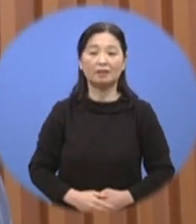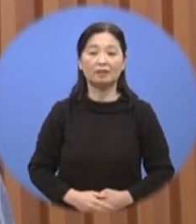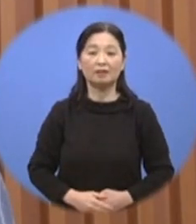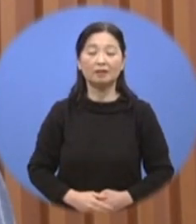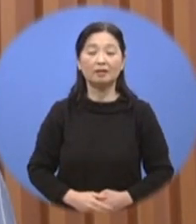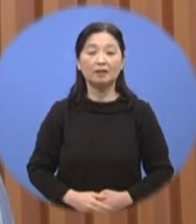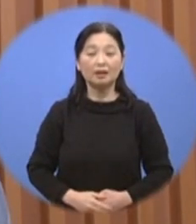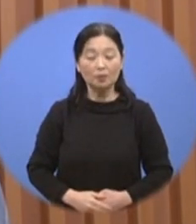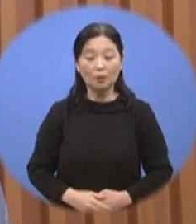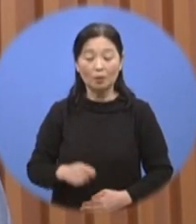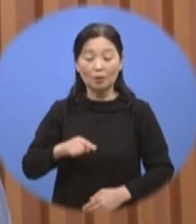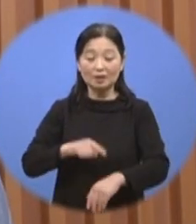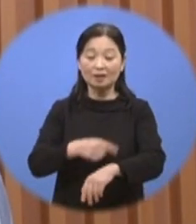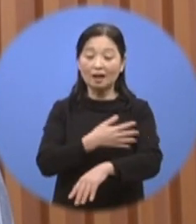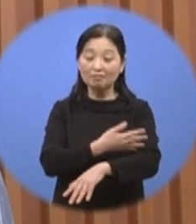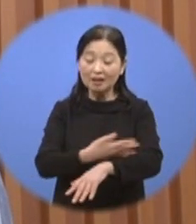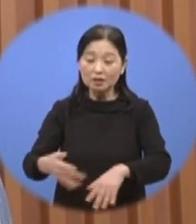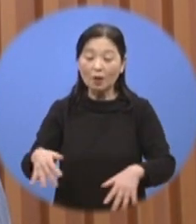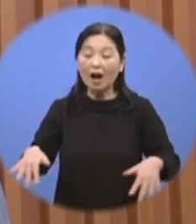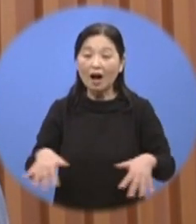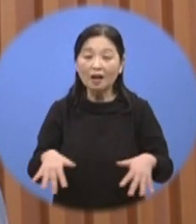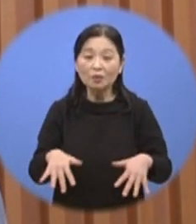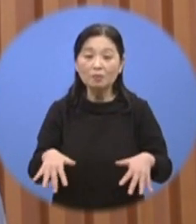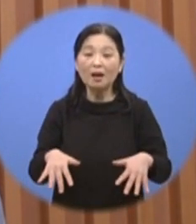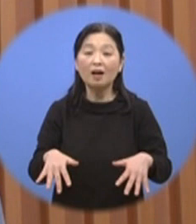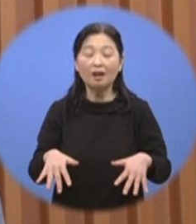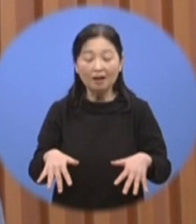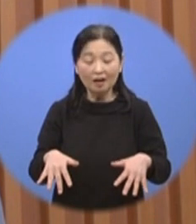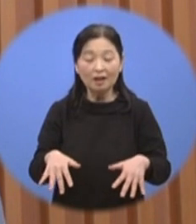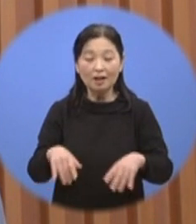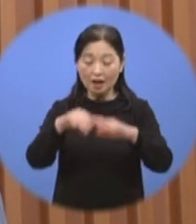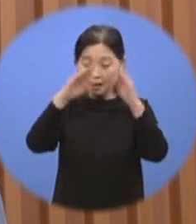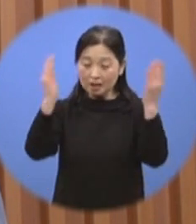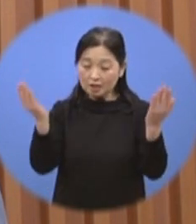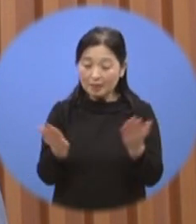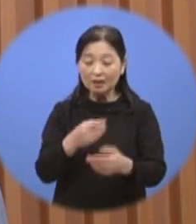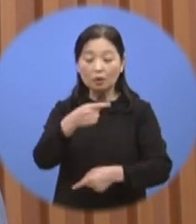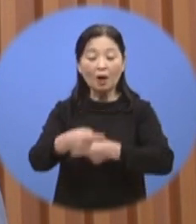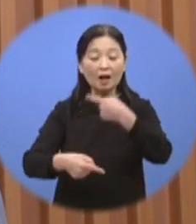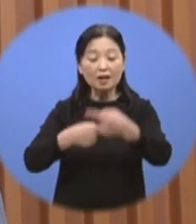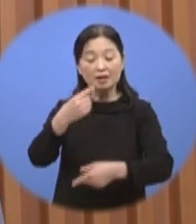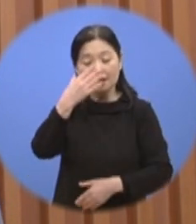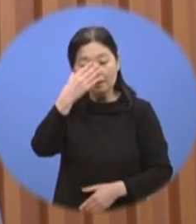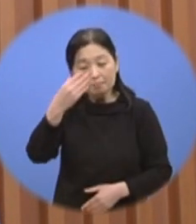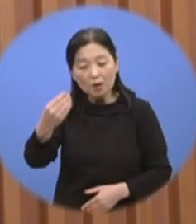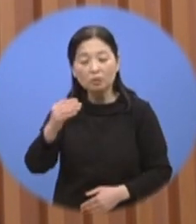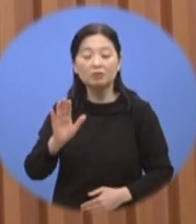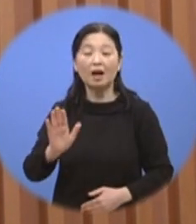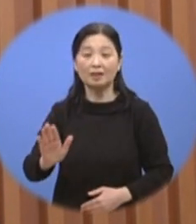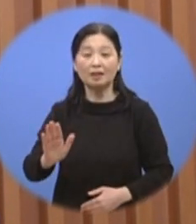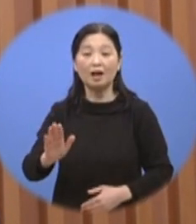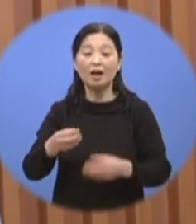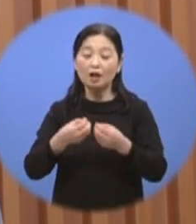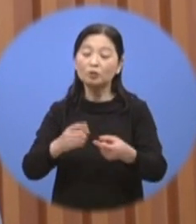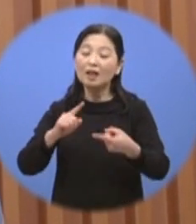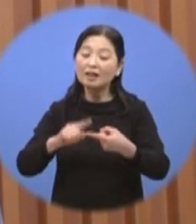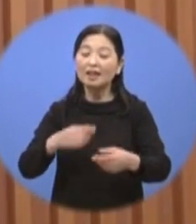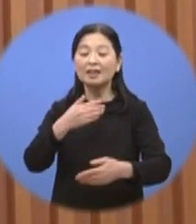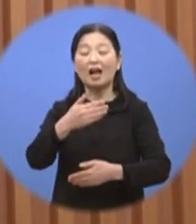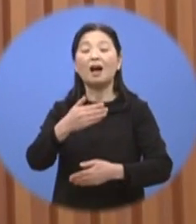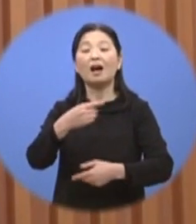すごいあっという間で全てのお話が興味深かった。とても具体的なお話だったと思います